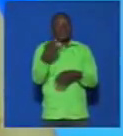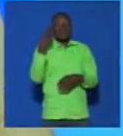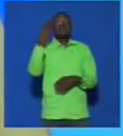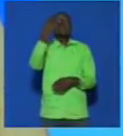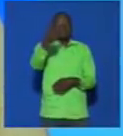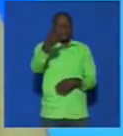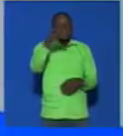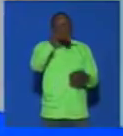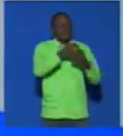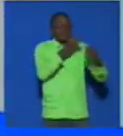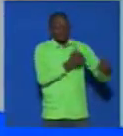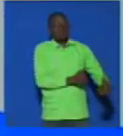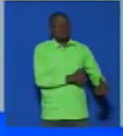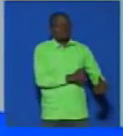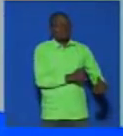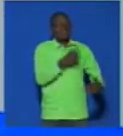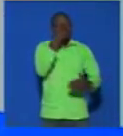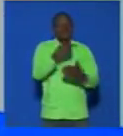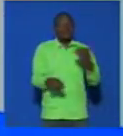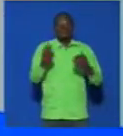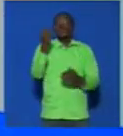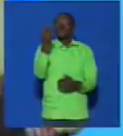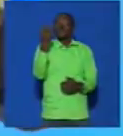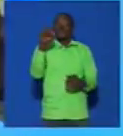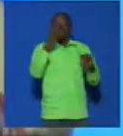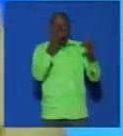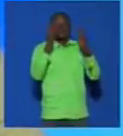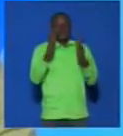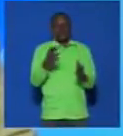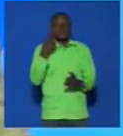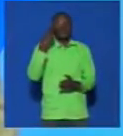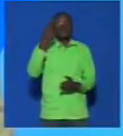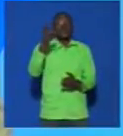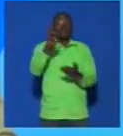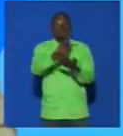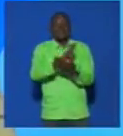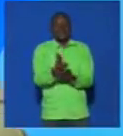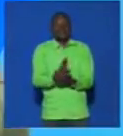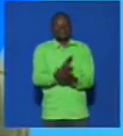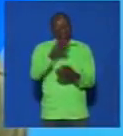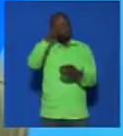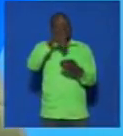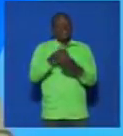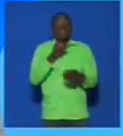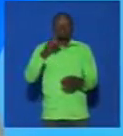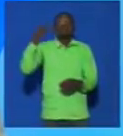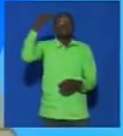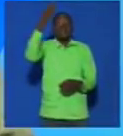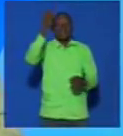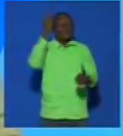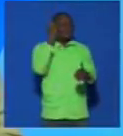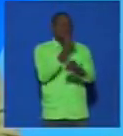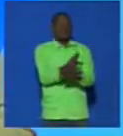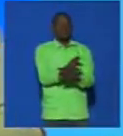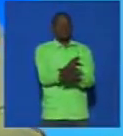passé dans la cour devra dire quel serait le rôle du douzième joueur a le deuxième jour là ferait dans les potagers abdallah et kaboré sera déterminant c'est là